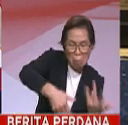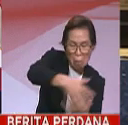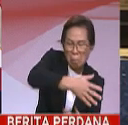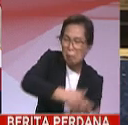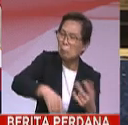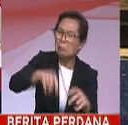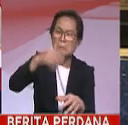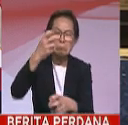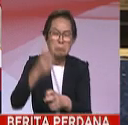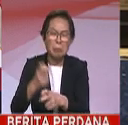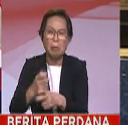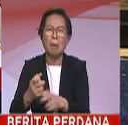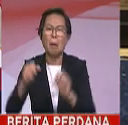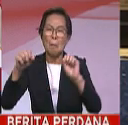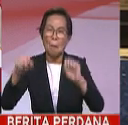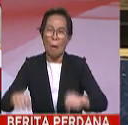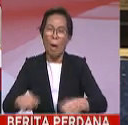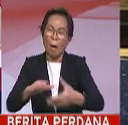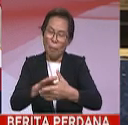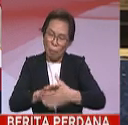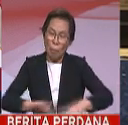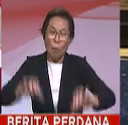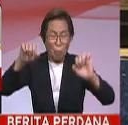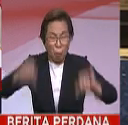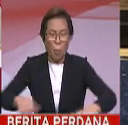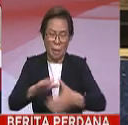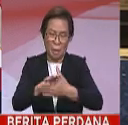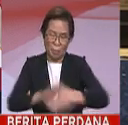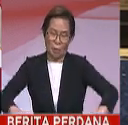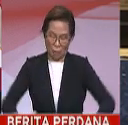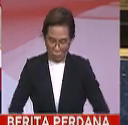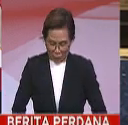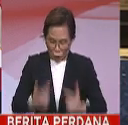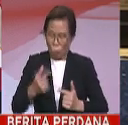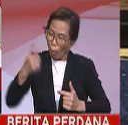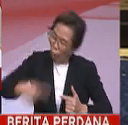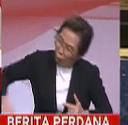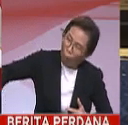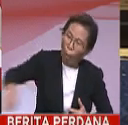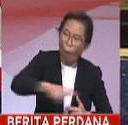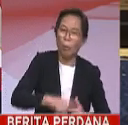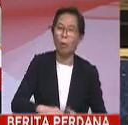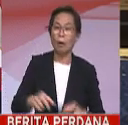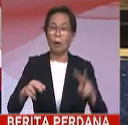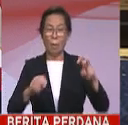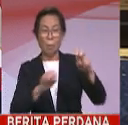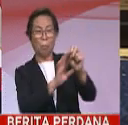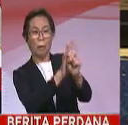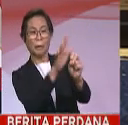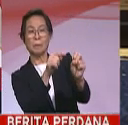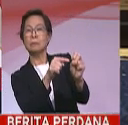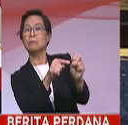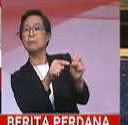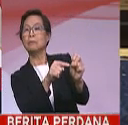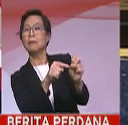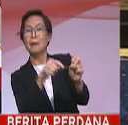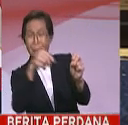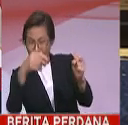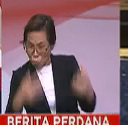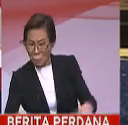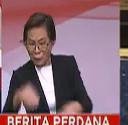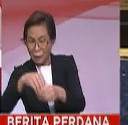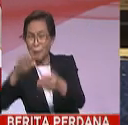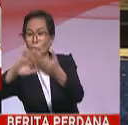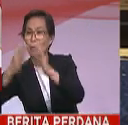luar akan mampu menyelamatkan nyawa kita semua. Virus ini sekarang ini telah pun berada di dalam